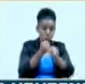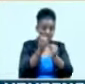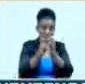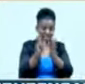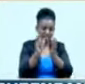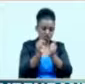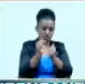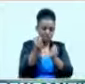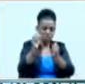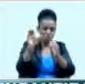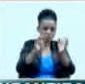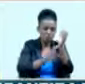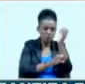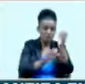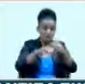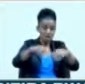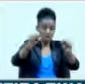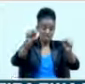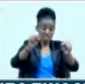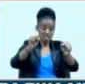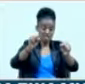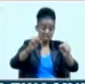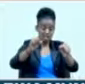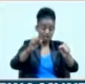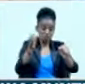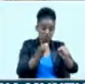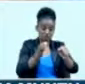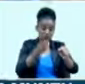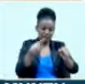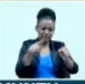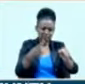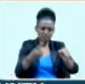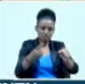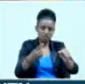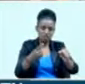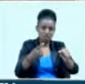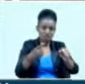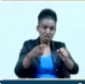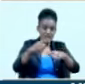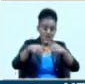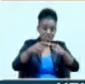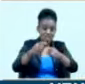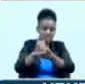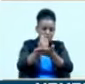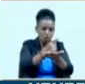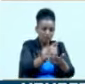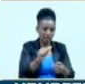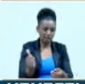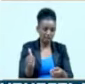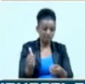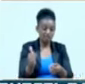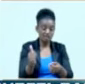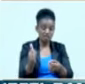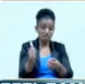15 hirya no hino mu gihugu. Perezida w'iyi komisiyo Mukasine Marie Claire asobanura ko inzego zitandukanye zigomba gukomeza gutahiriza umugozi umwe kugira